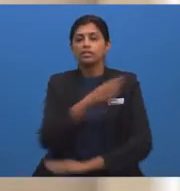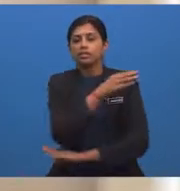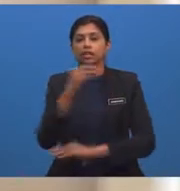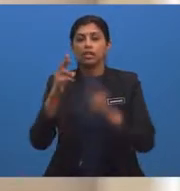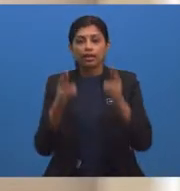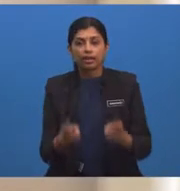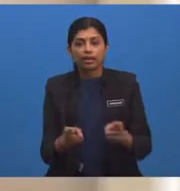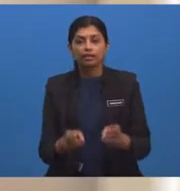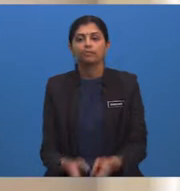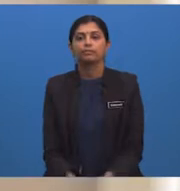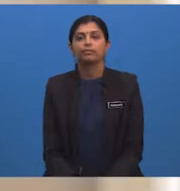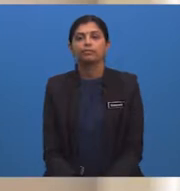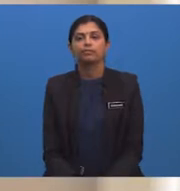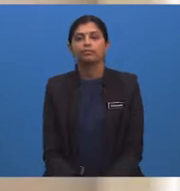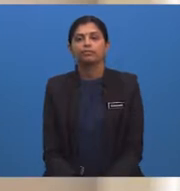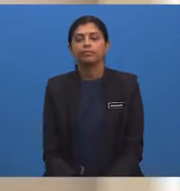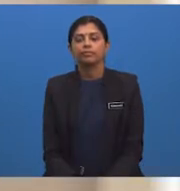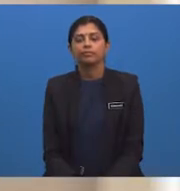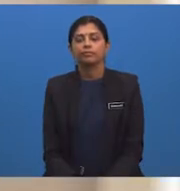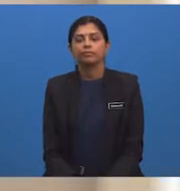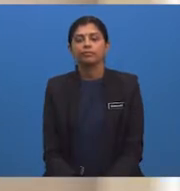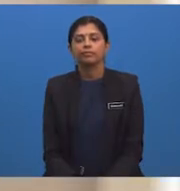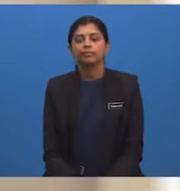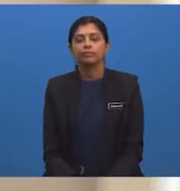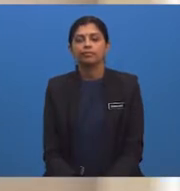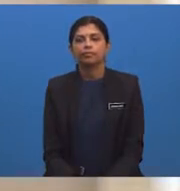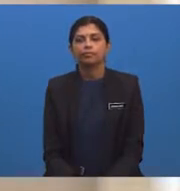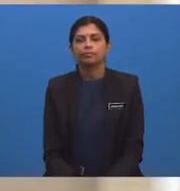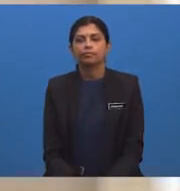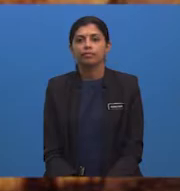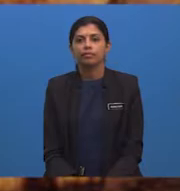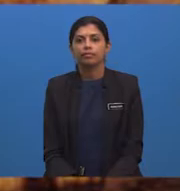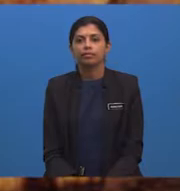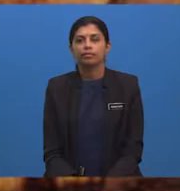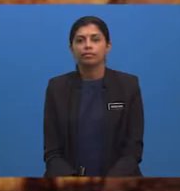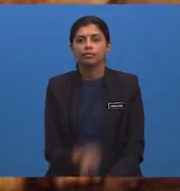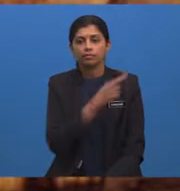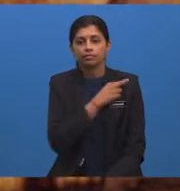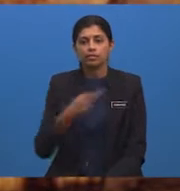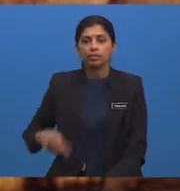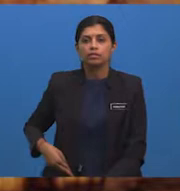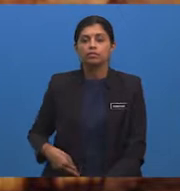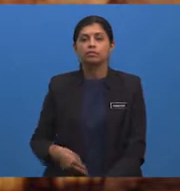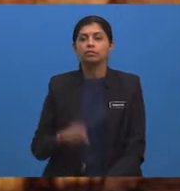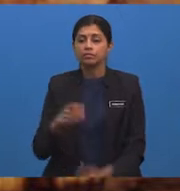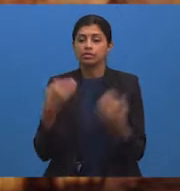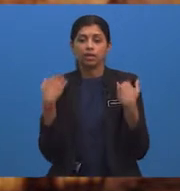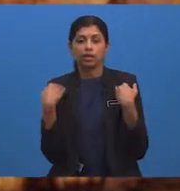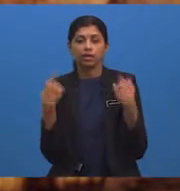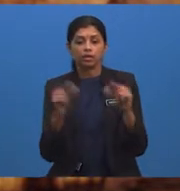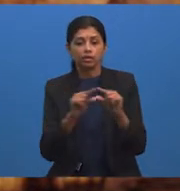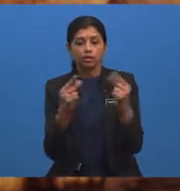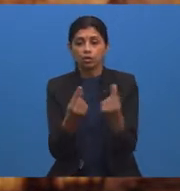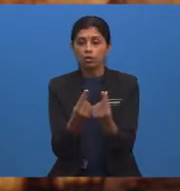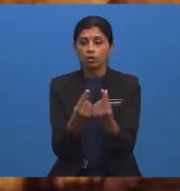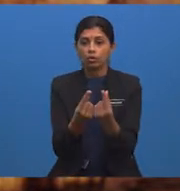simbol penyatuan antara raja dan rakyat? raja memerlukan golongan agama